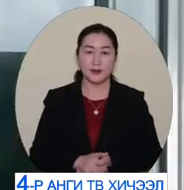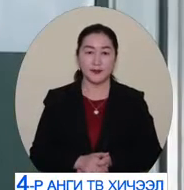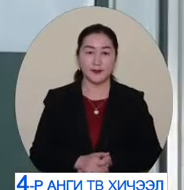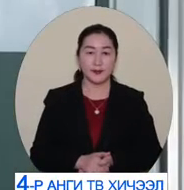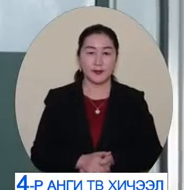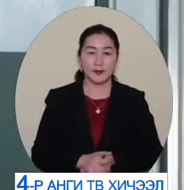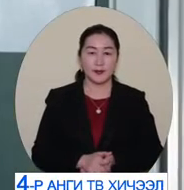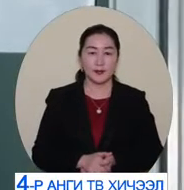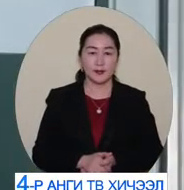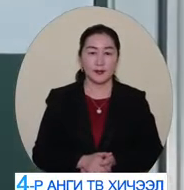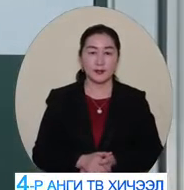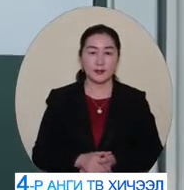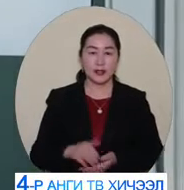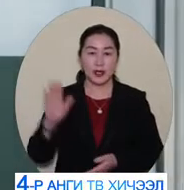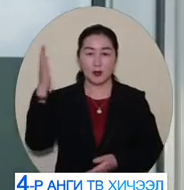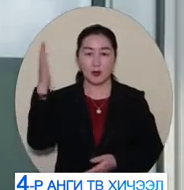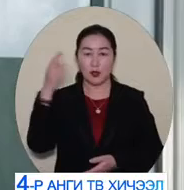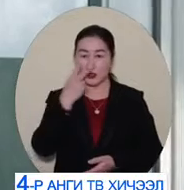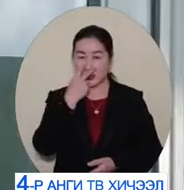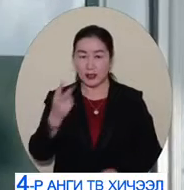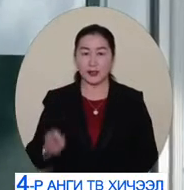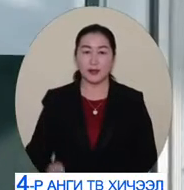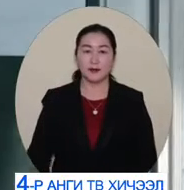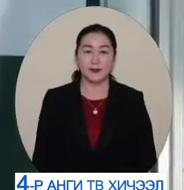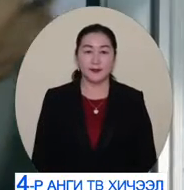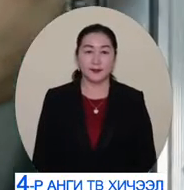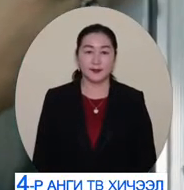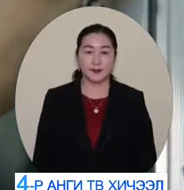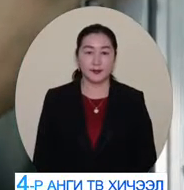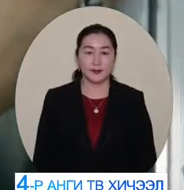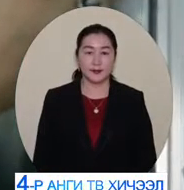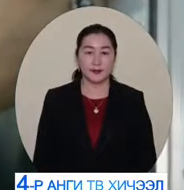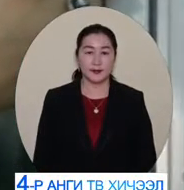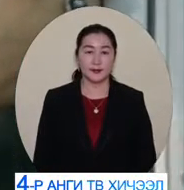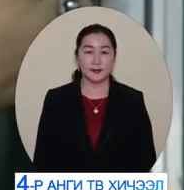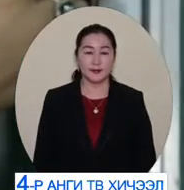Энэ шугам дээр зэрцүүлж байлгуулъя. За модыг харъя бүгдээрээ.